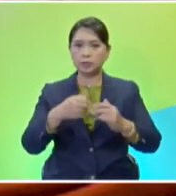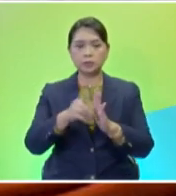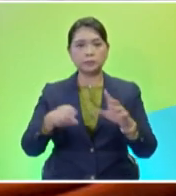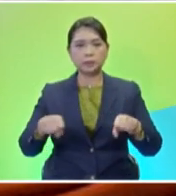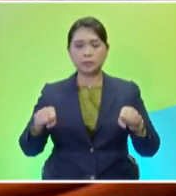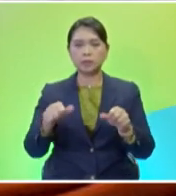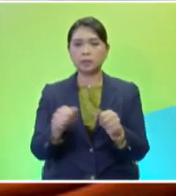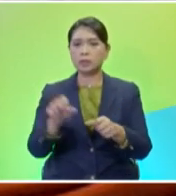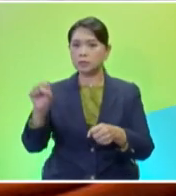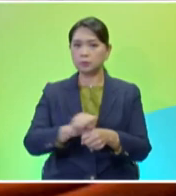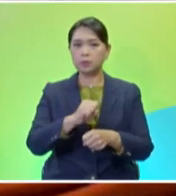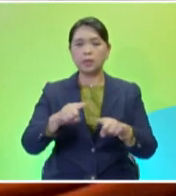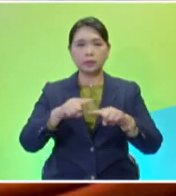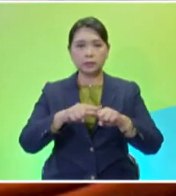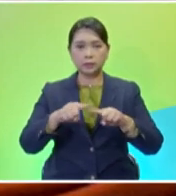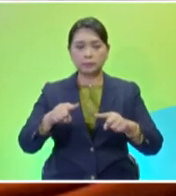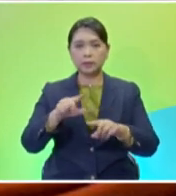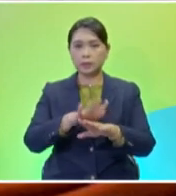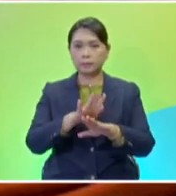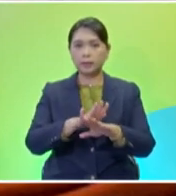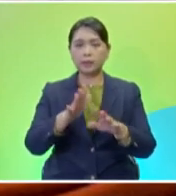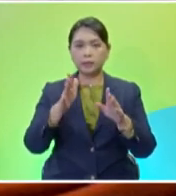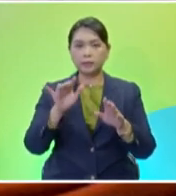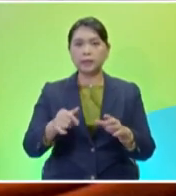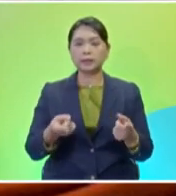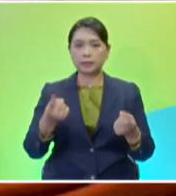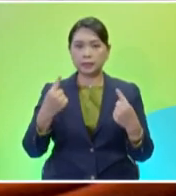ramai kita mau yang hadir ketika melanjutkan